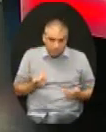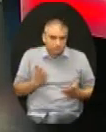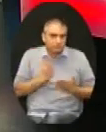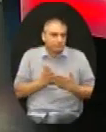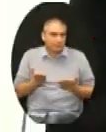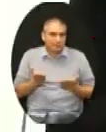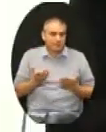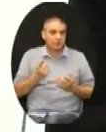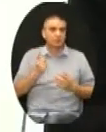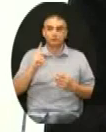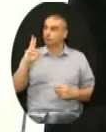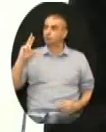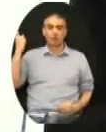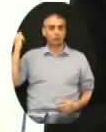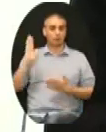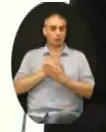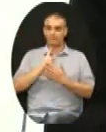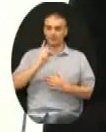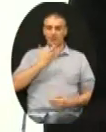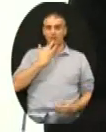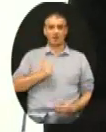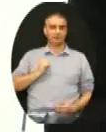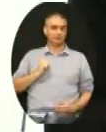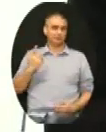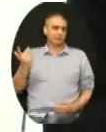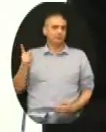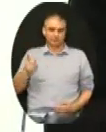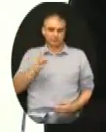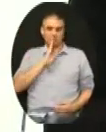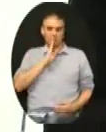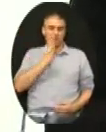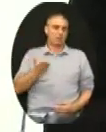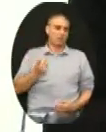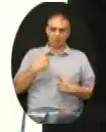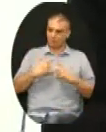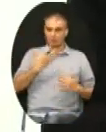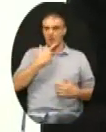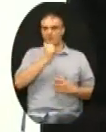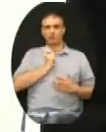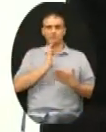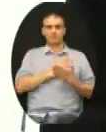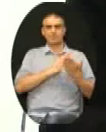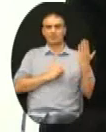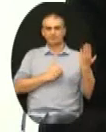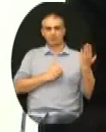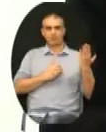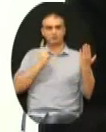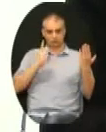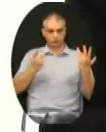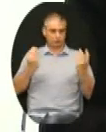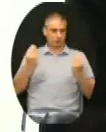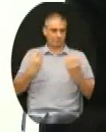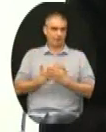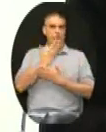הדבר שהשלישות קובעת, ולא רב צבאי, זה עוול שבדבר. עד היום הרבנות הצבאית קבע. יש כאן משהו,